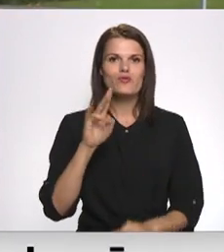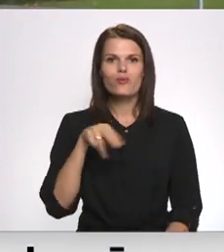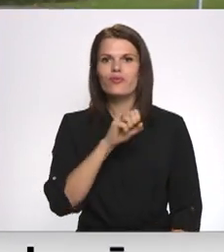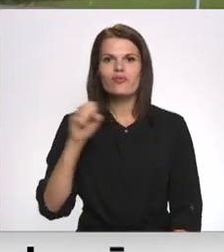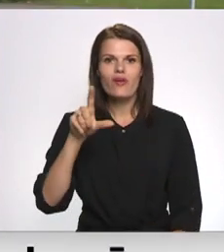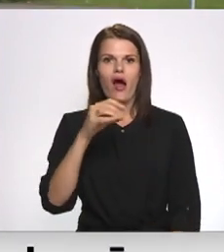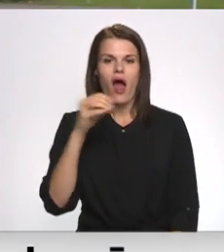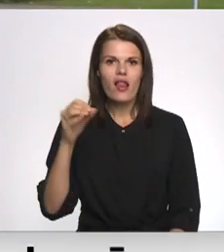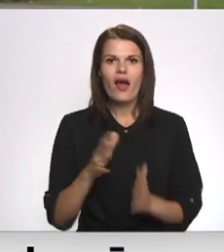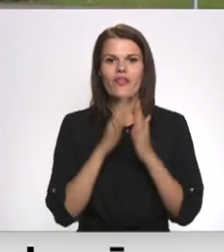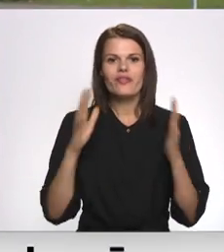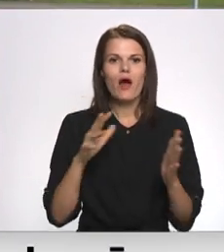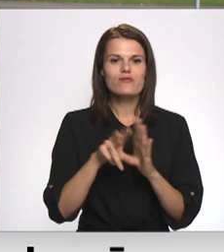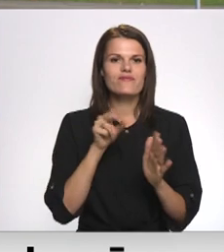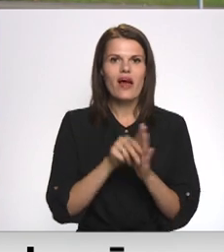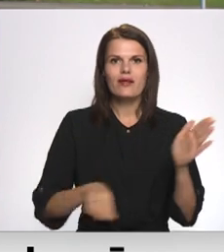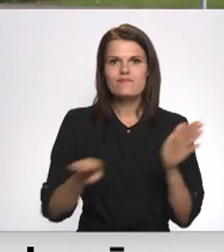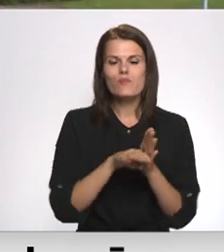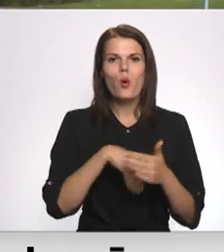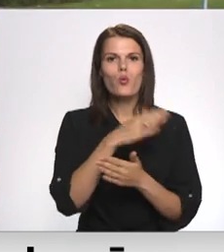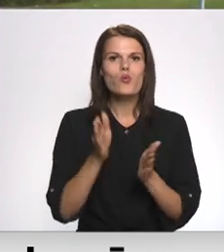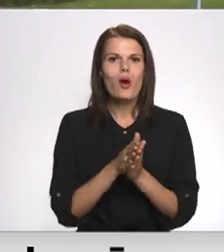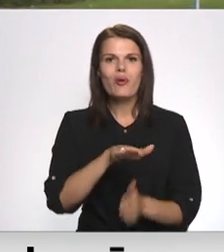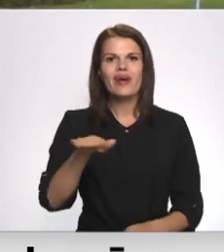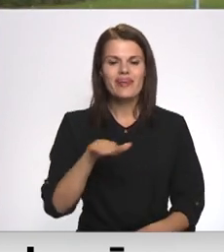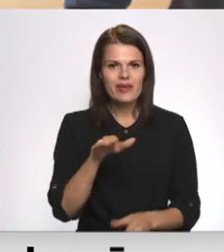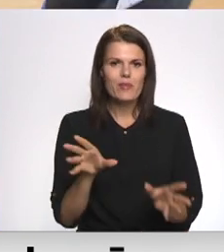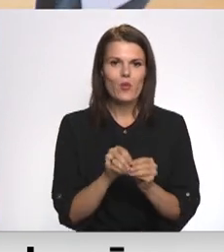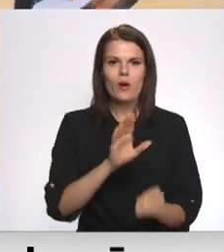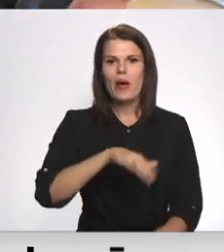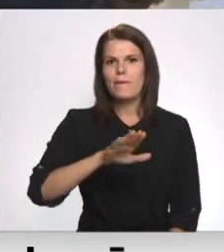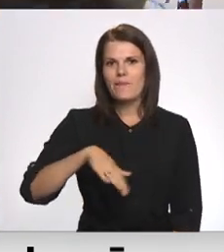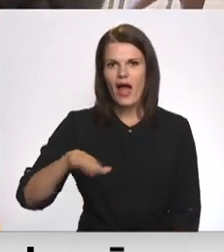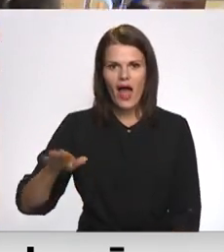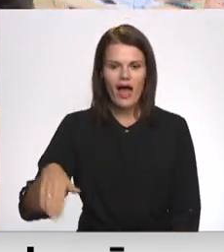ļoti daudz vēlēt dodas kopā ar visu ģimeni, bērnus ieskaitot.